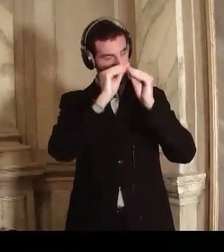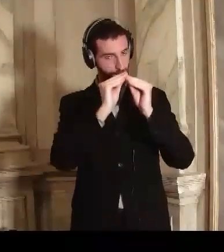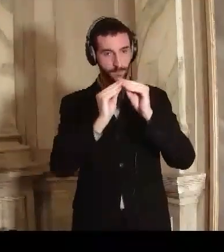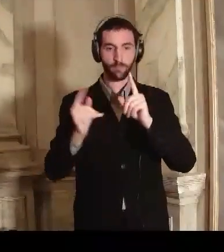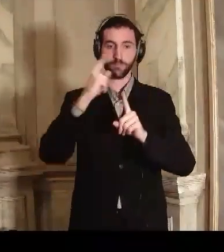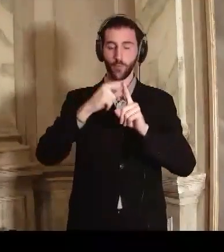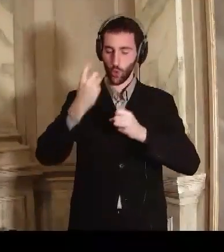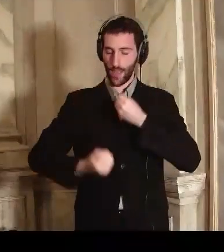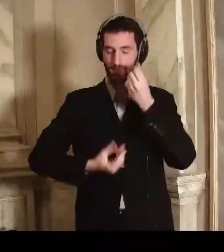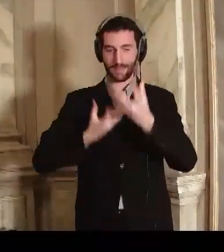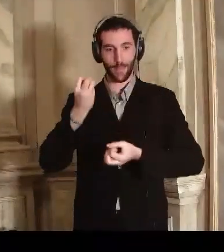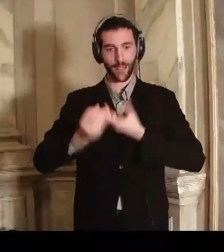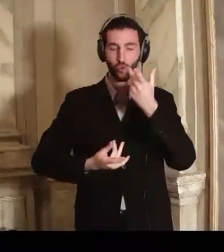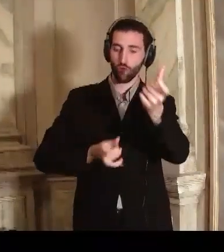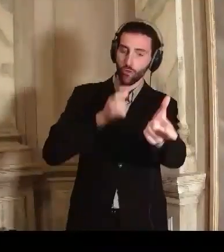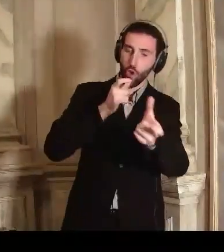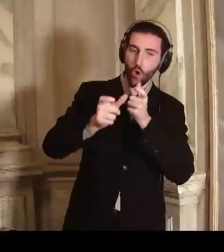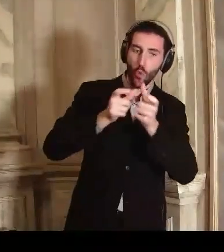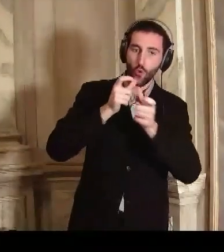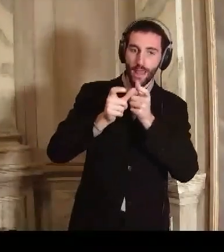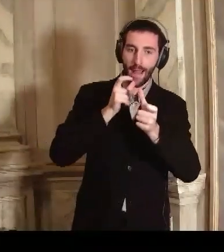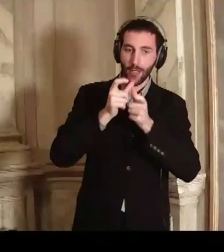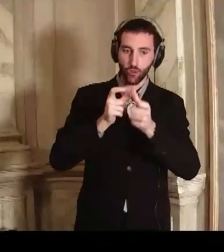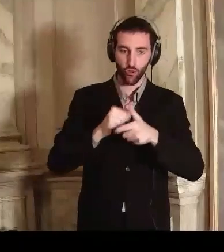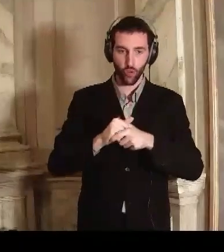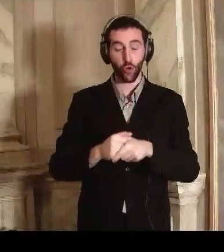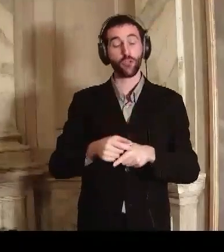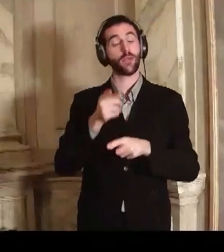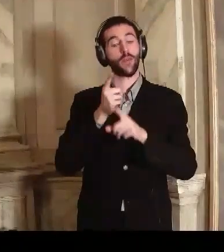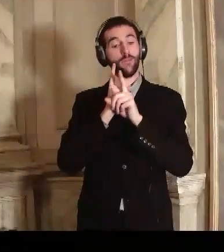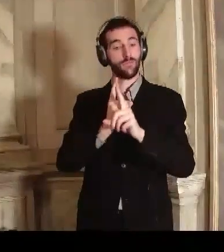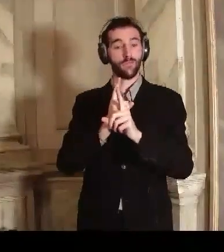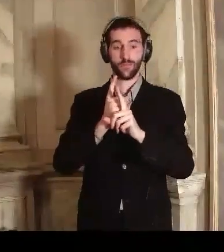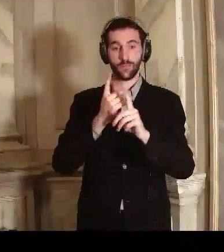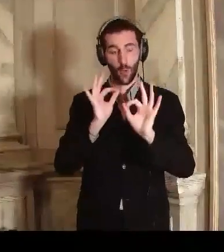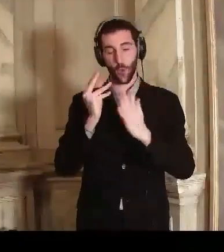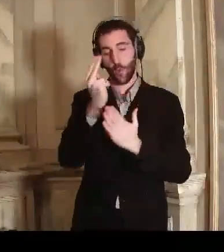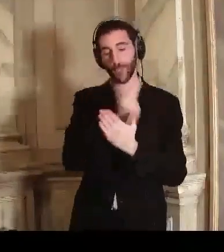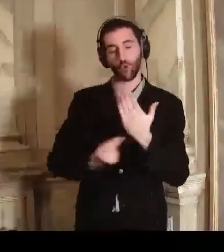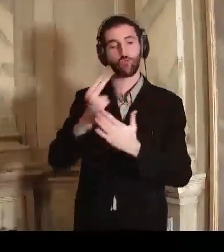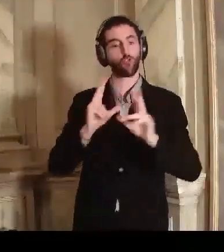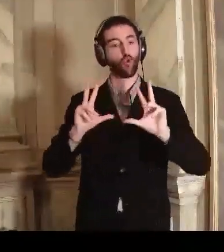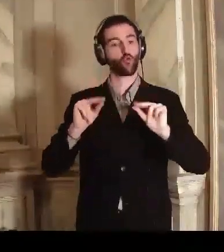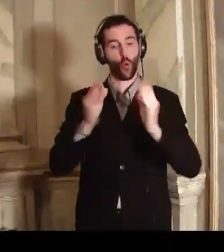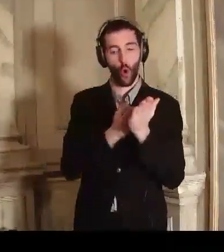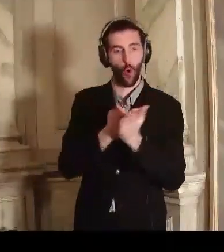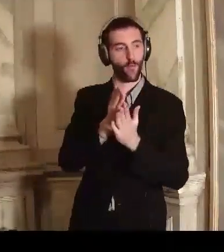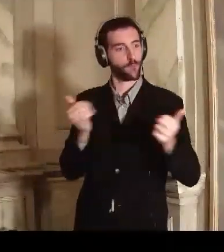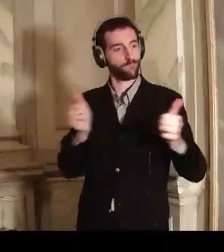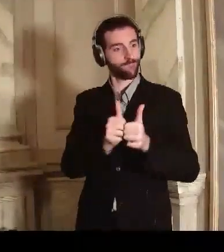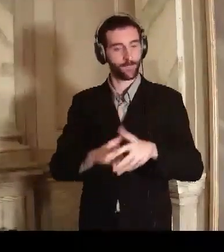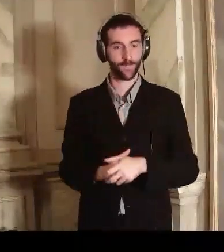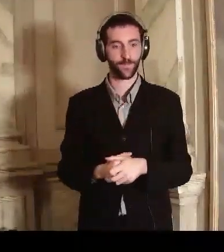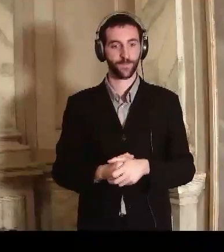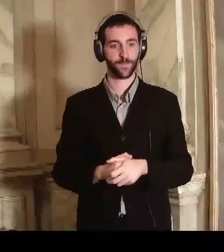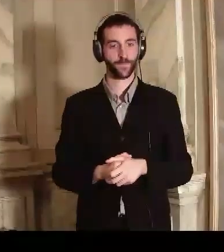potenziali espressivo e comunicative durante tutto il processo di sviluppo di un nuovo progetto. A